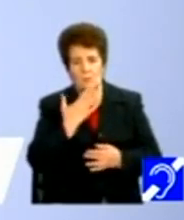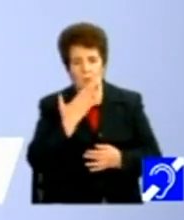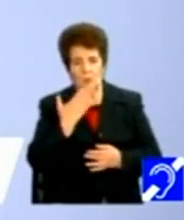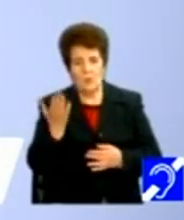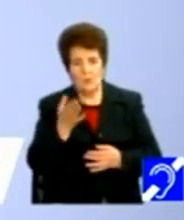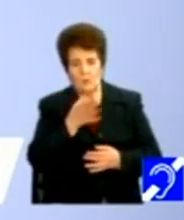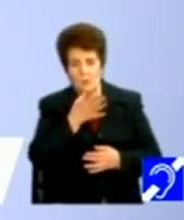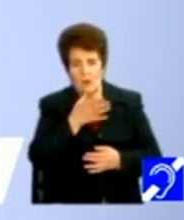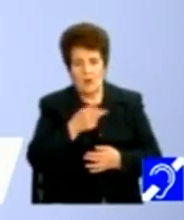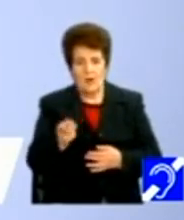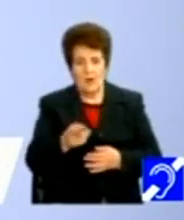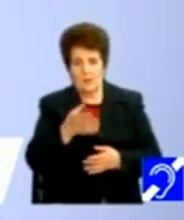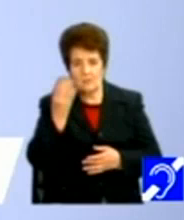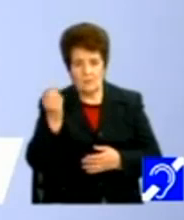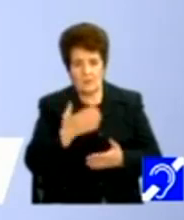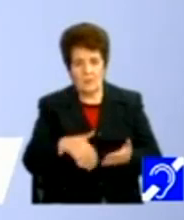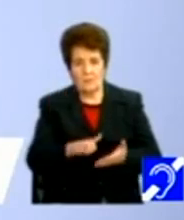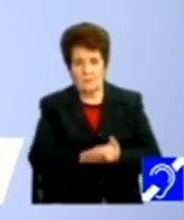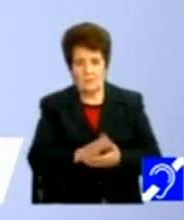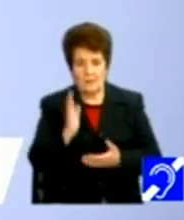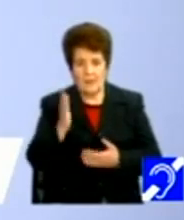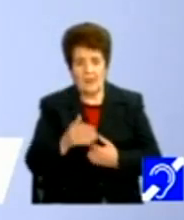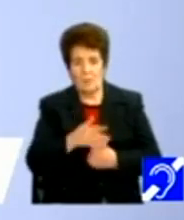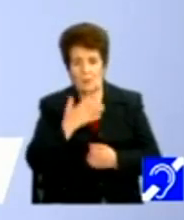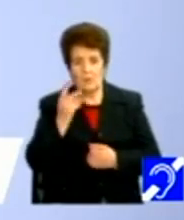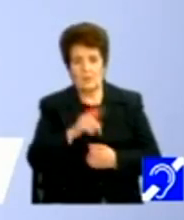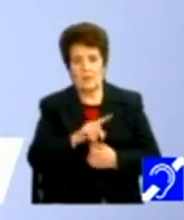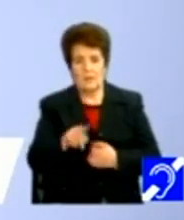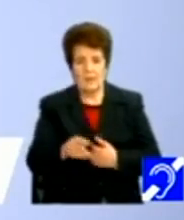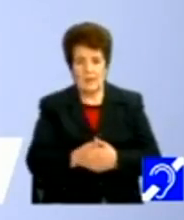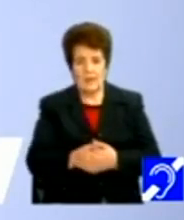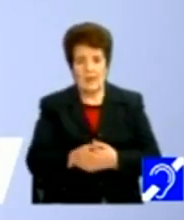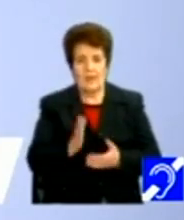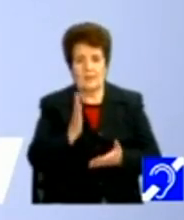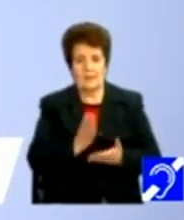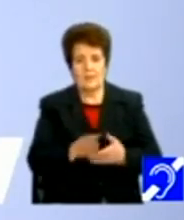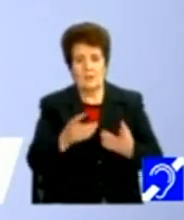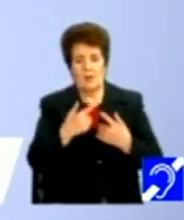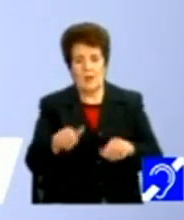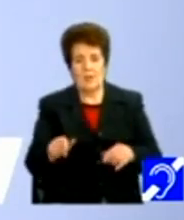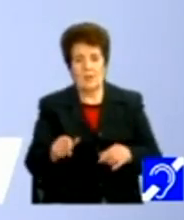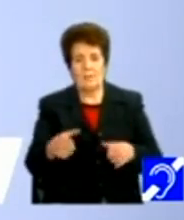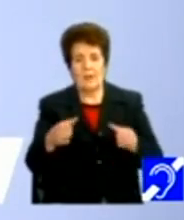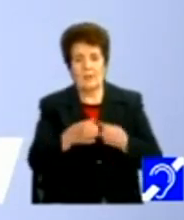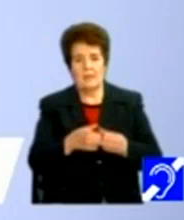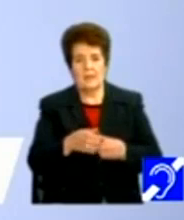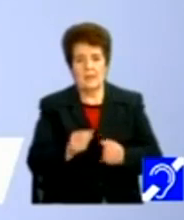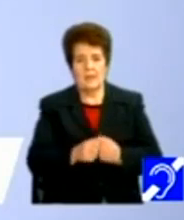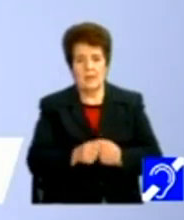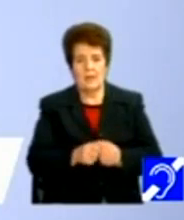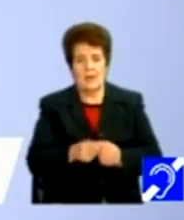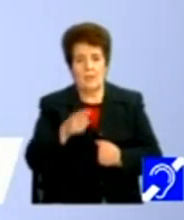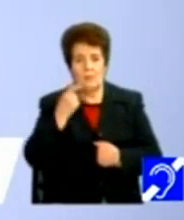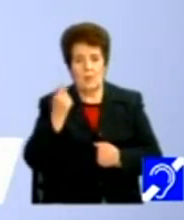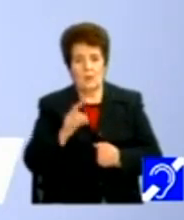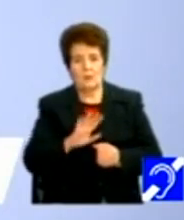natura oportunistă a unioniștilor, pentru că mulți dintre ei se regăsesc și în alte partide politice, care nu neapărat